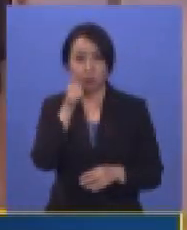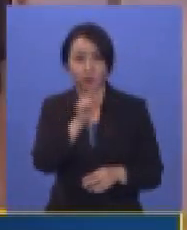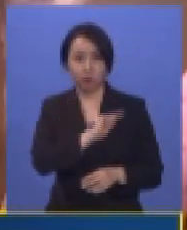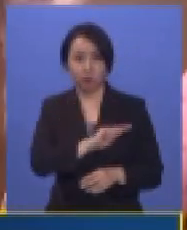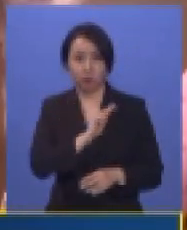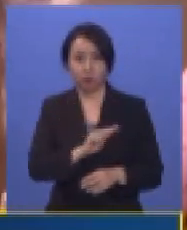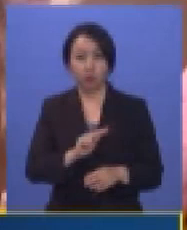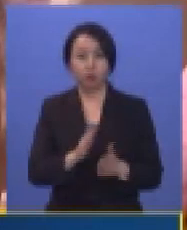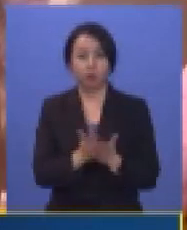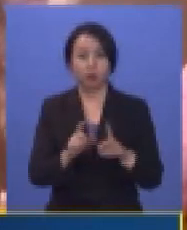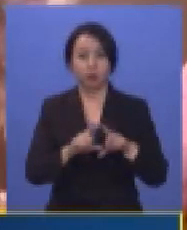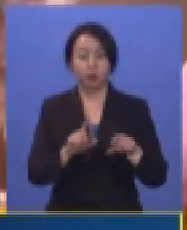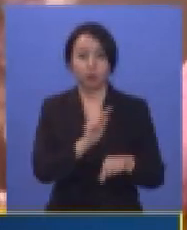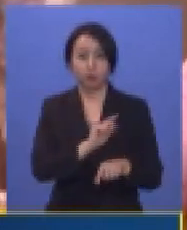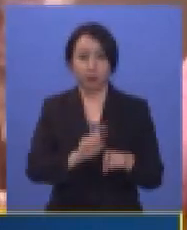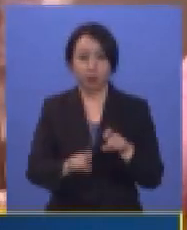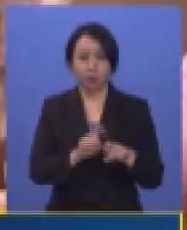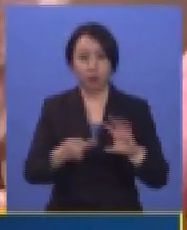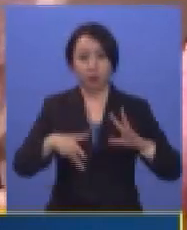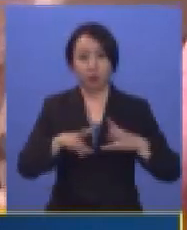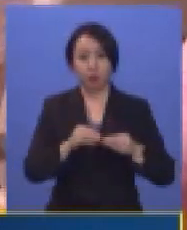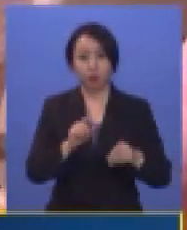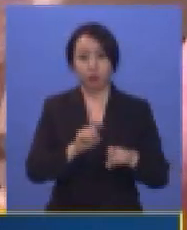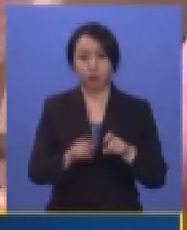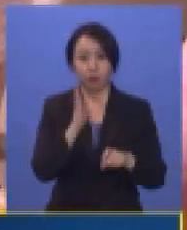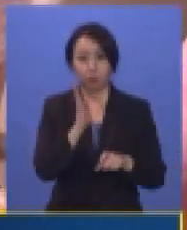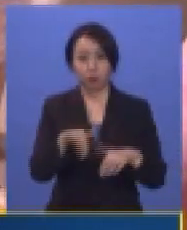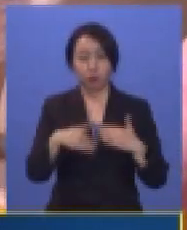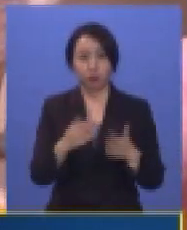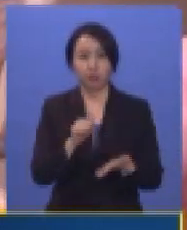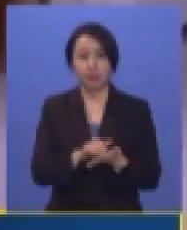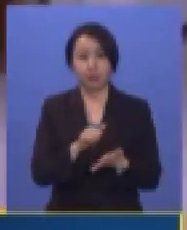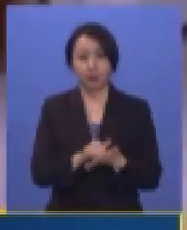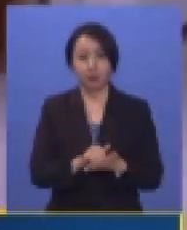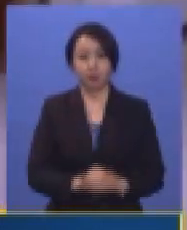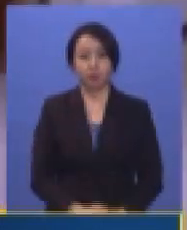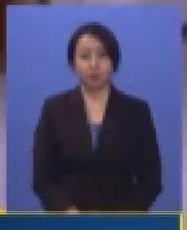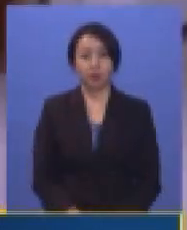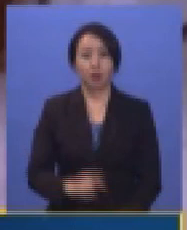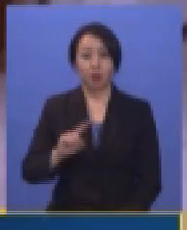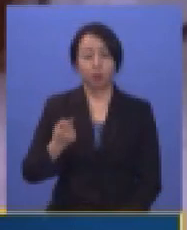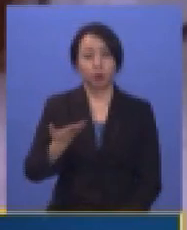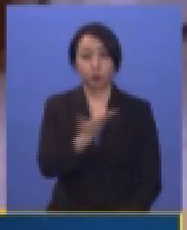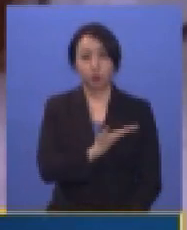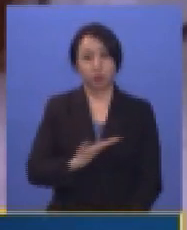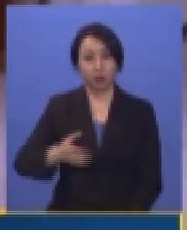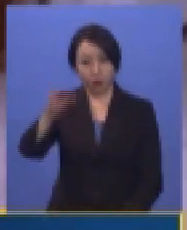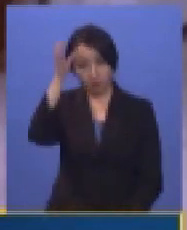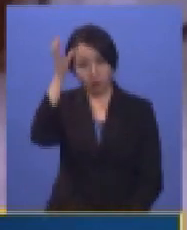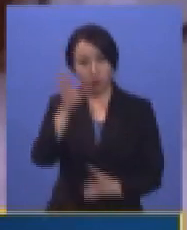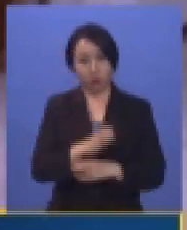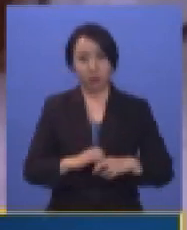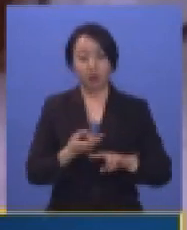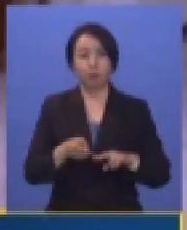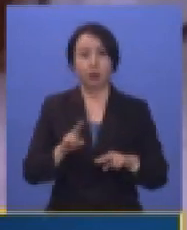работники библиотек проверят свои навыки и по итогам тестирования им будут выданы сертификаты. Почему у нас как образовательный кластер называется?